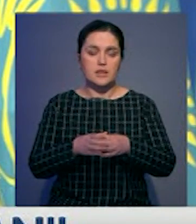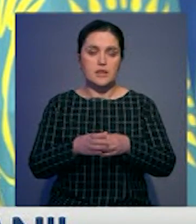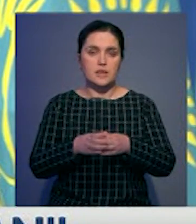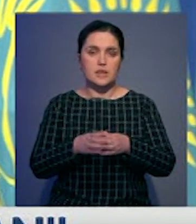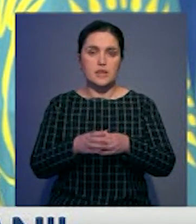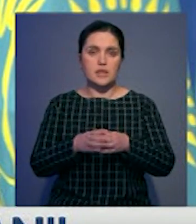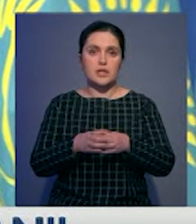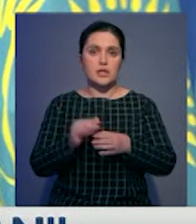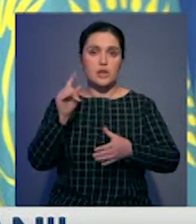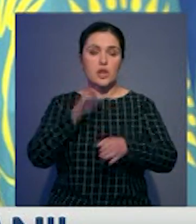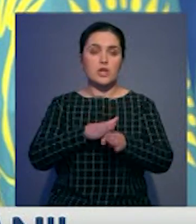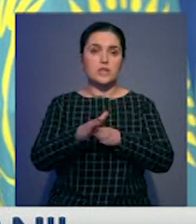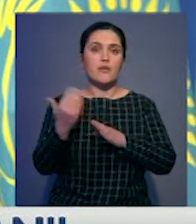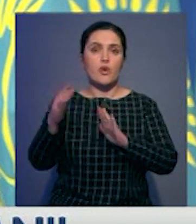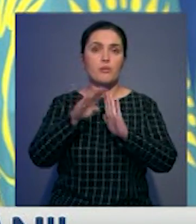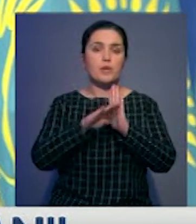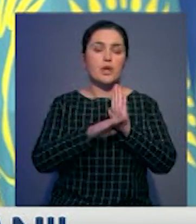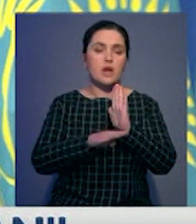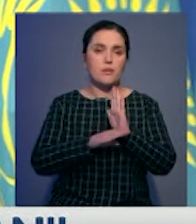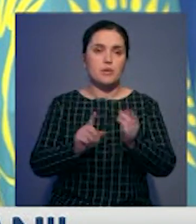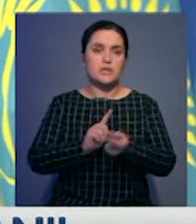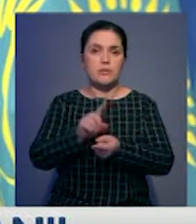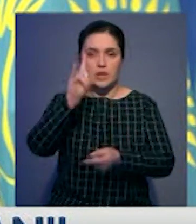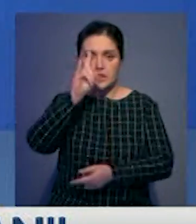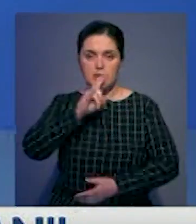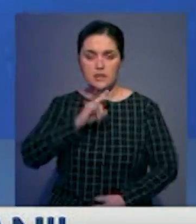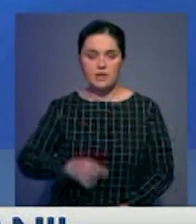опорой в реализации его программы модернизации Казахстана.